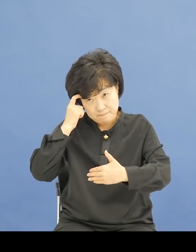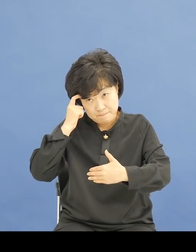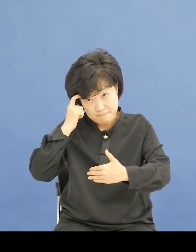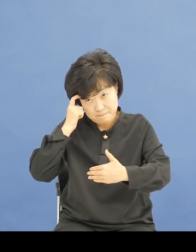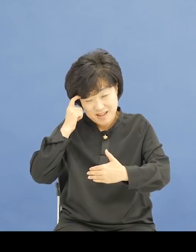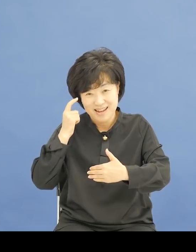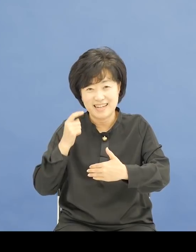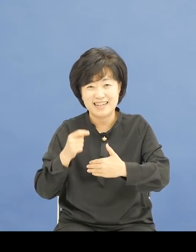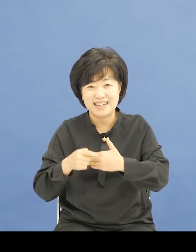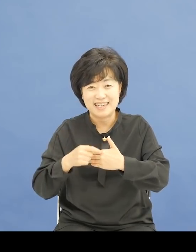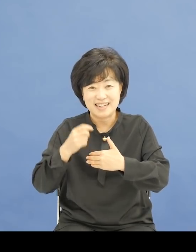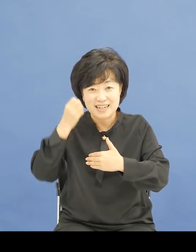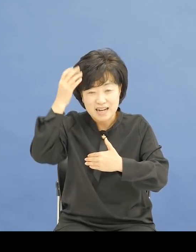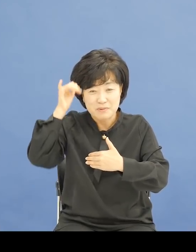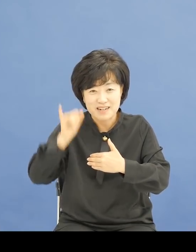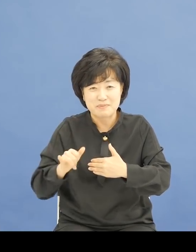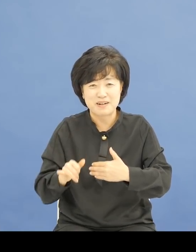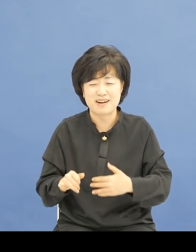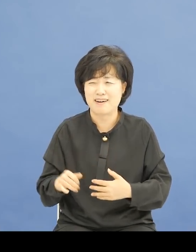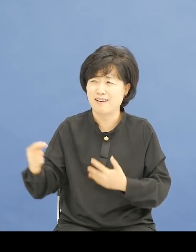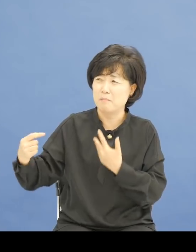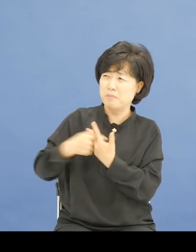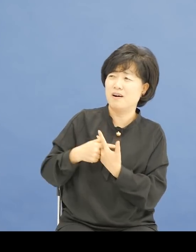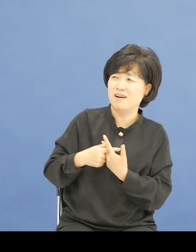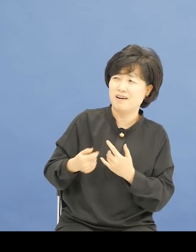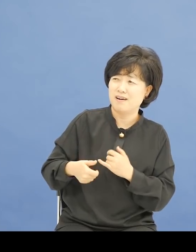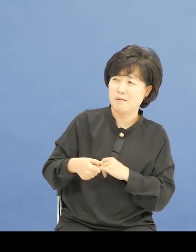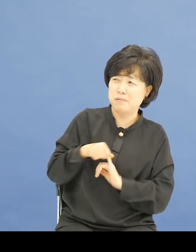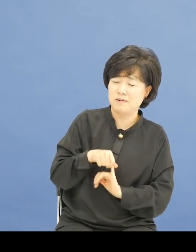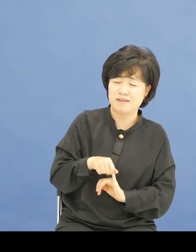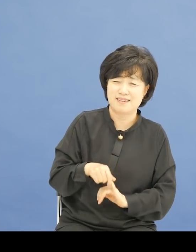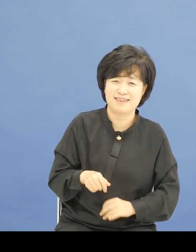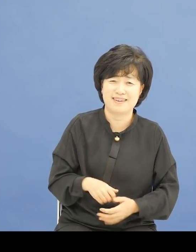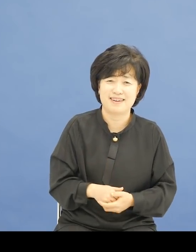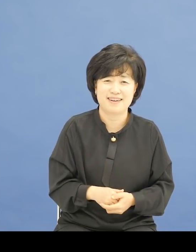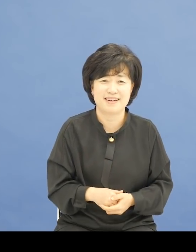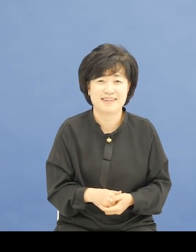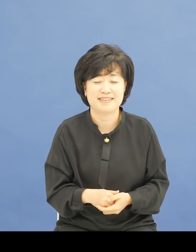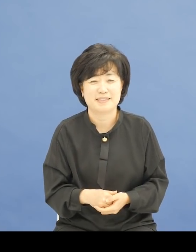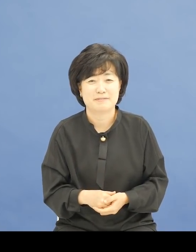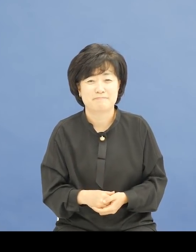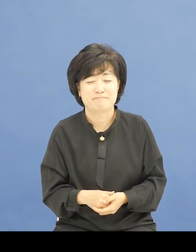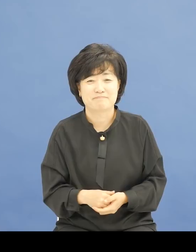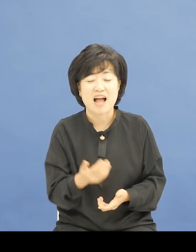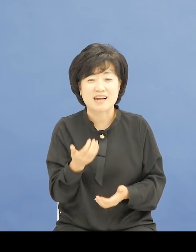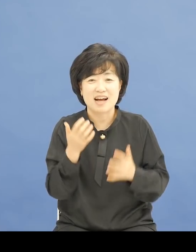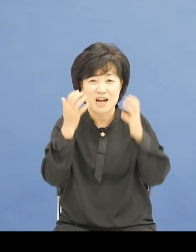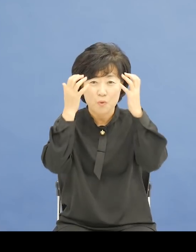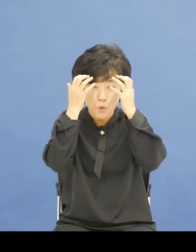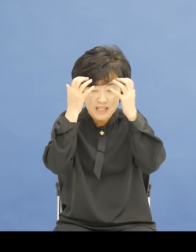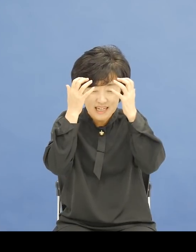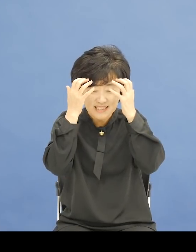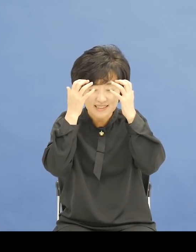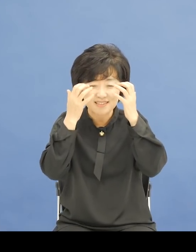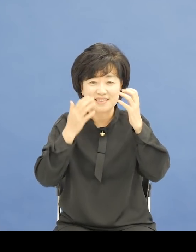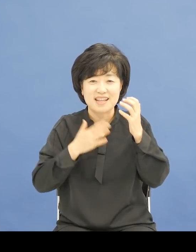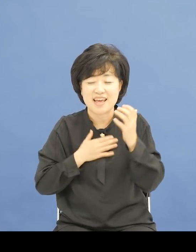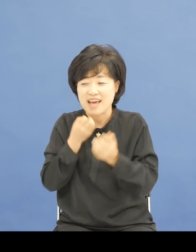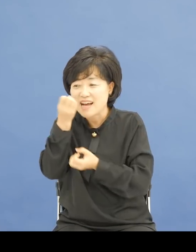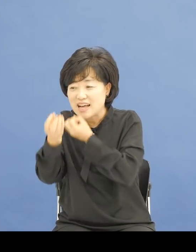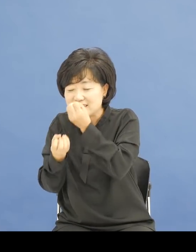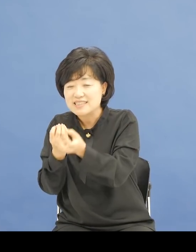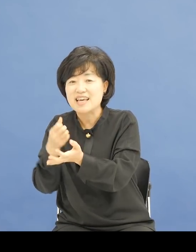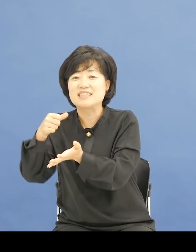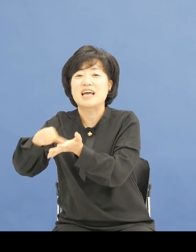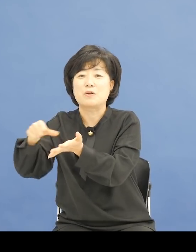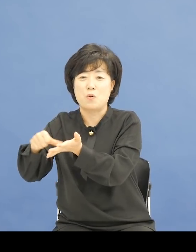내내 까먹을까 봐 이성을 생각하고 있었어. 다들 너무 잘하셔요, 형님이. 예. 아니 아까 그 네. 고난은 모든 그 나의